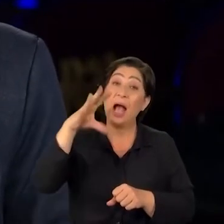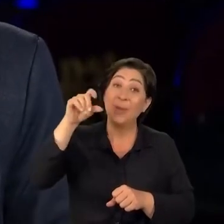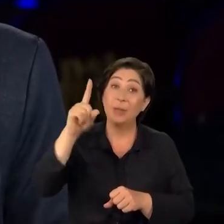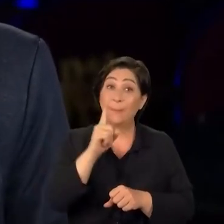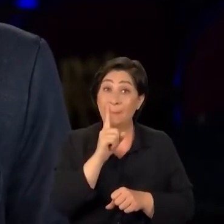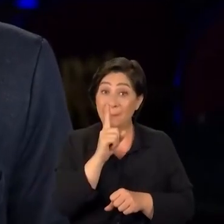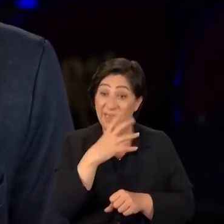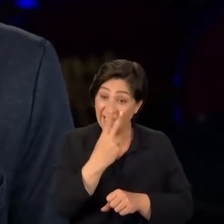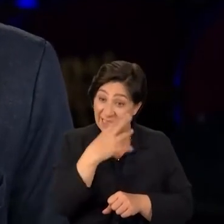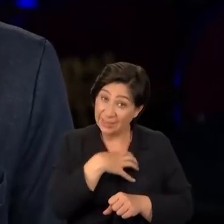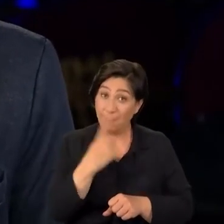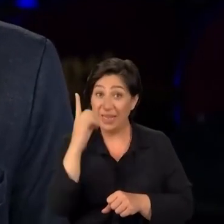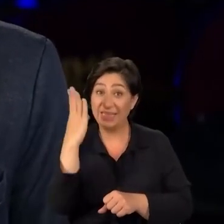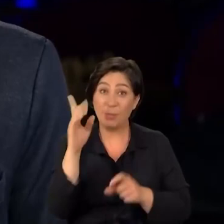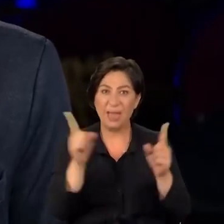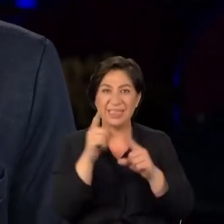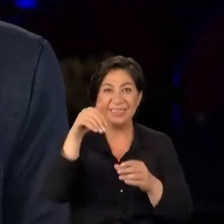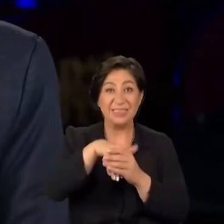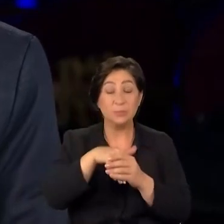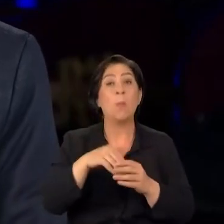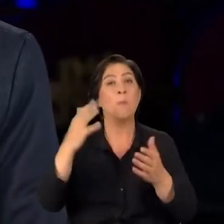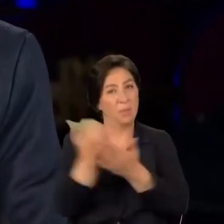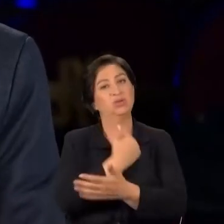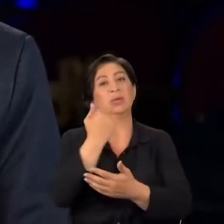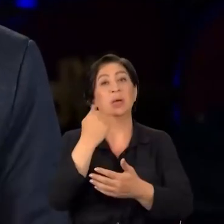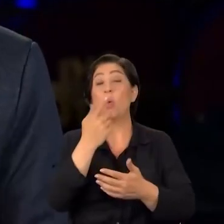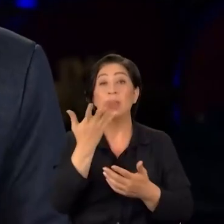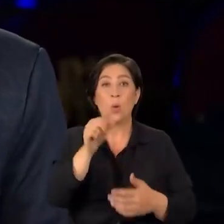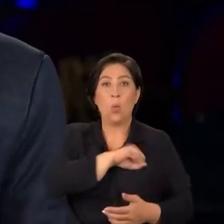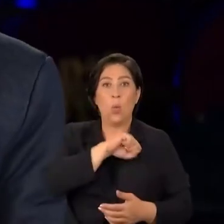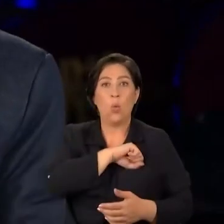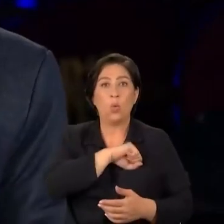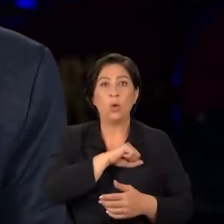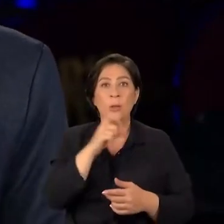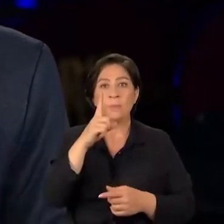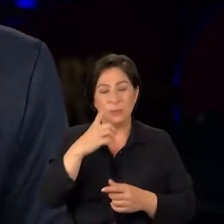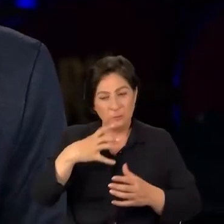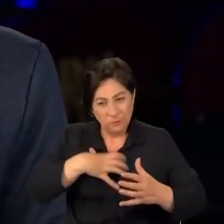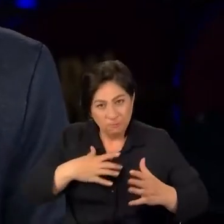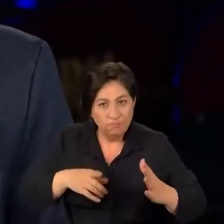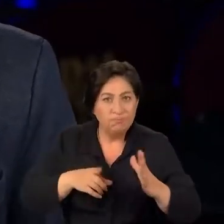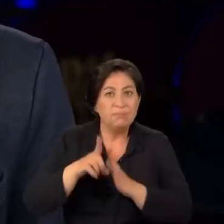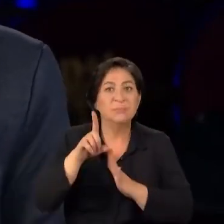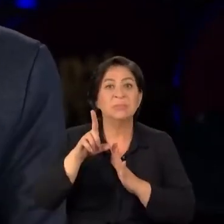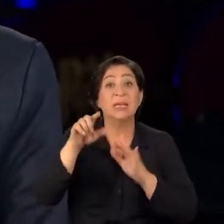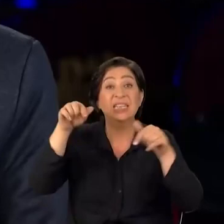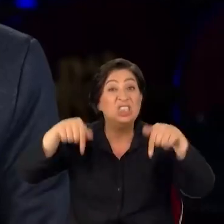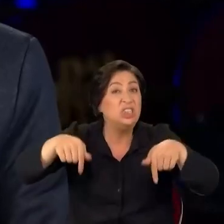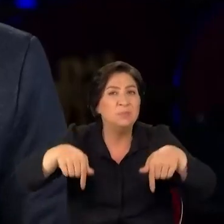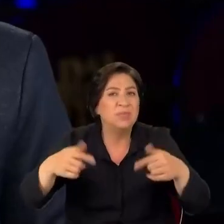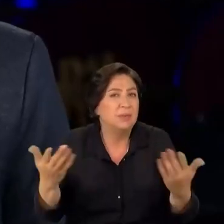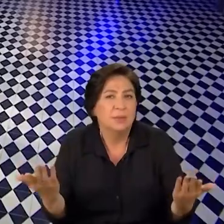arası başardı. Ama o zaman insanları güdüleyen şey korku ve bir istikrar arayışıydı. Şimdi